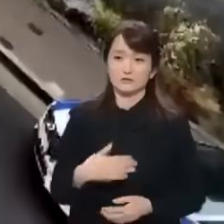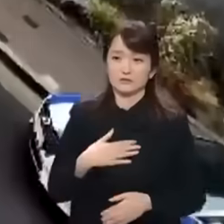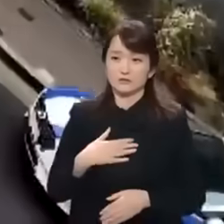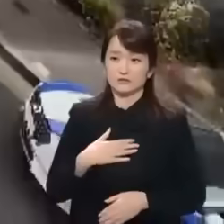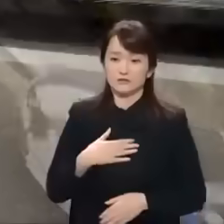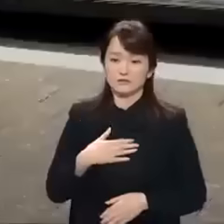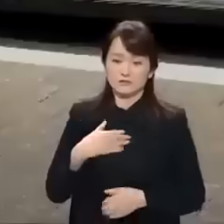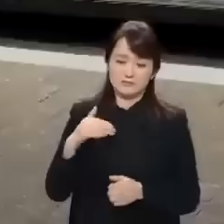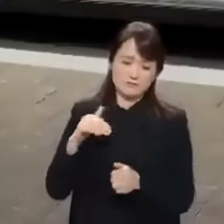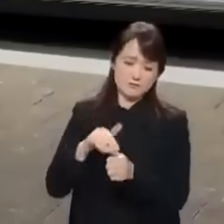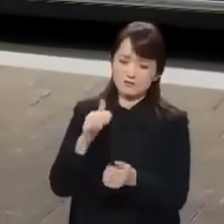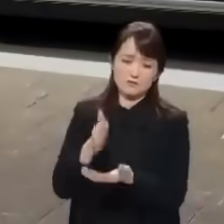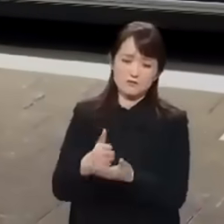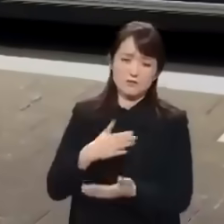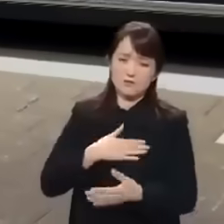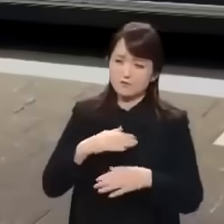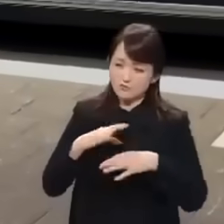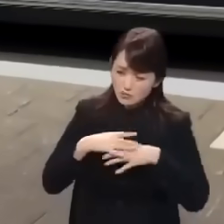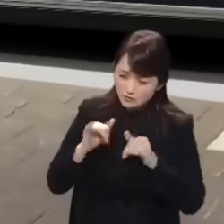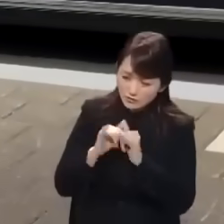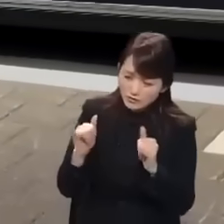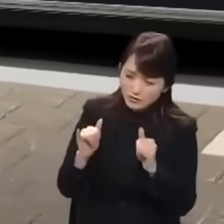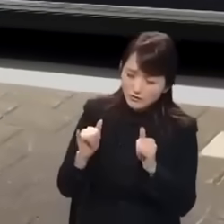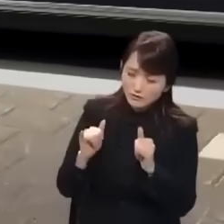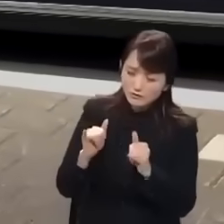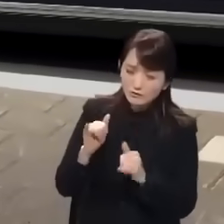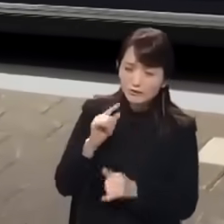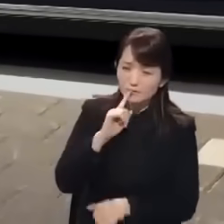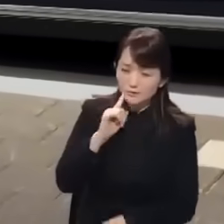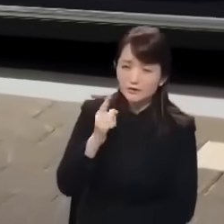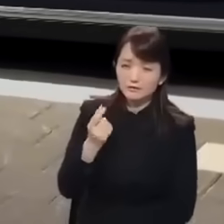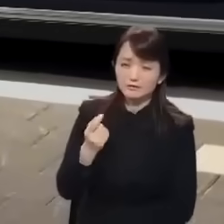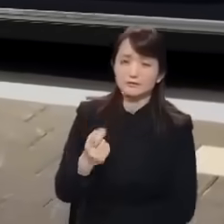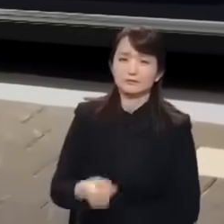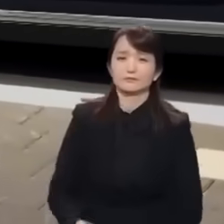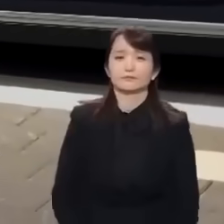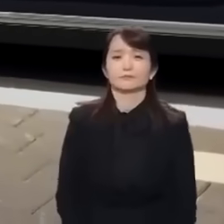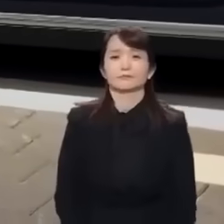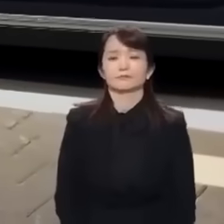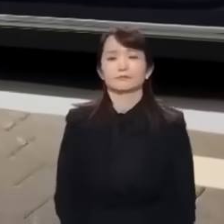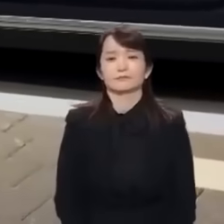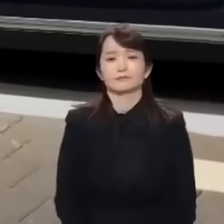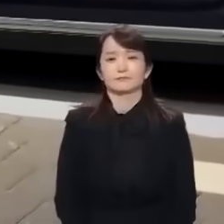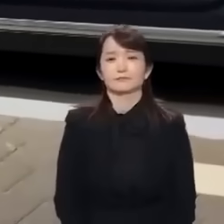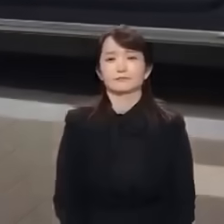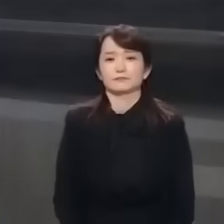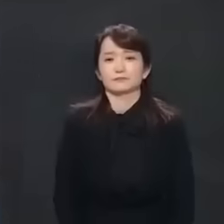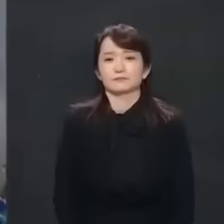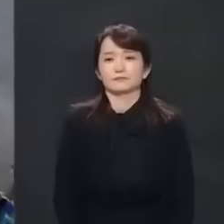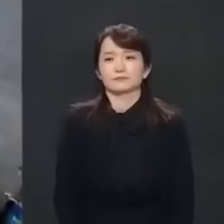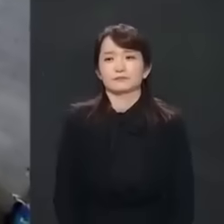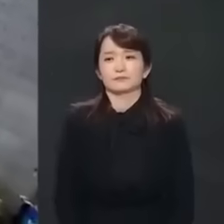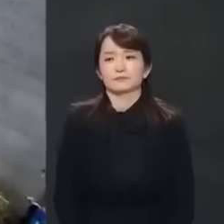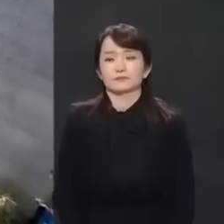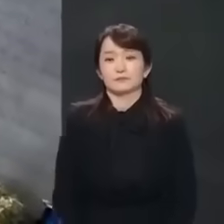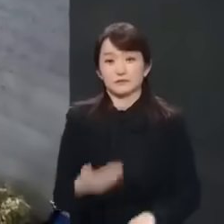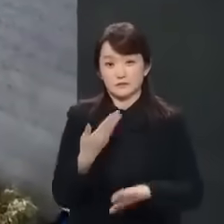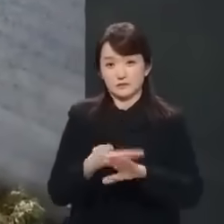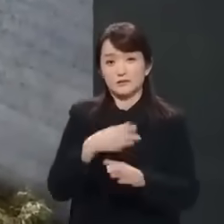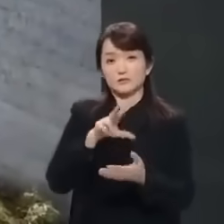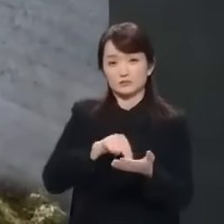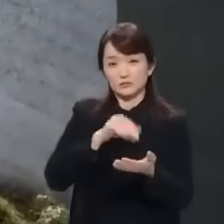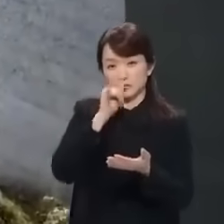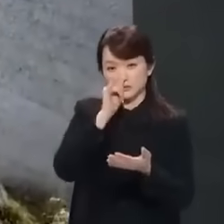말라. 나 무서운 사람이다. 이렇게 하려고 하는 게 아니냐라는 게 제보자의 주장입니다. 자, 그런데 다른 문제가 또